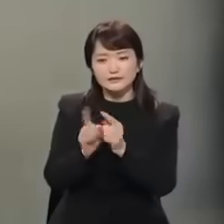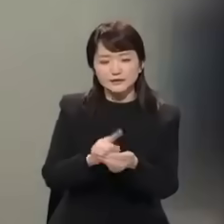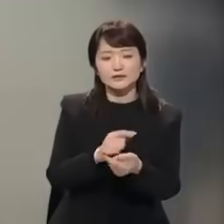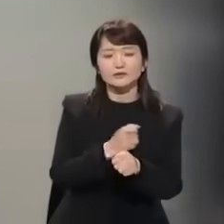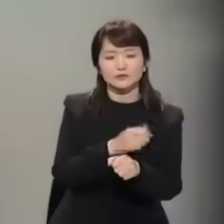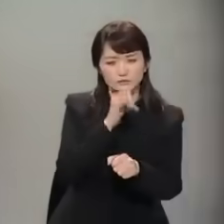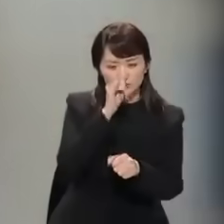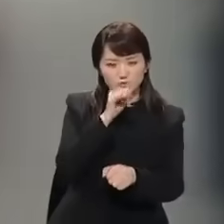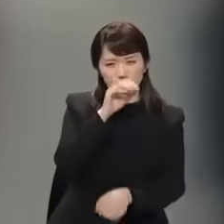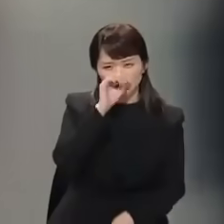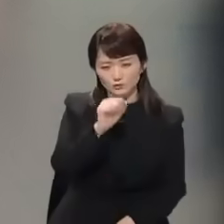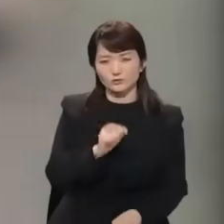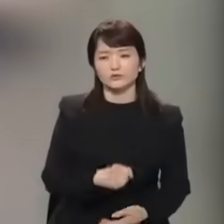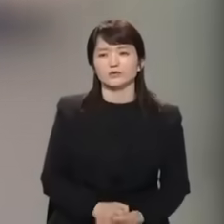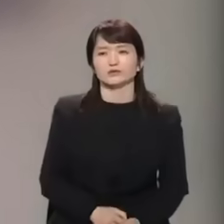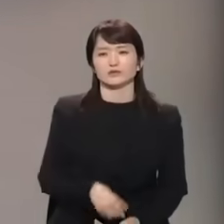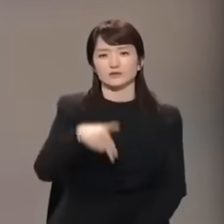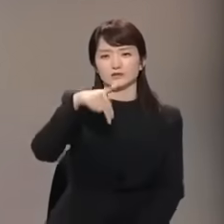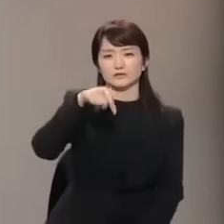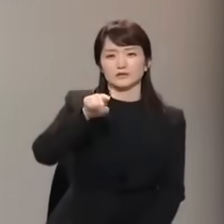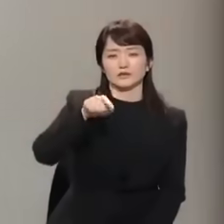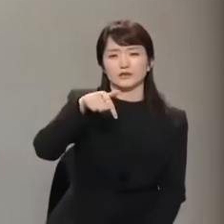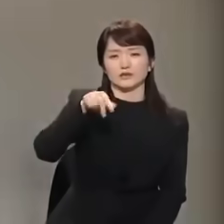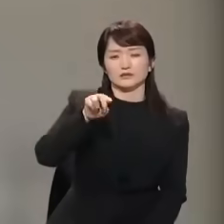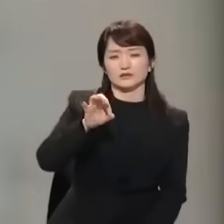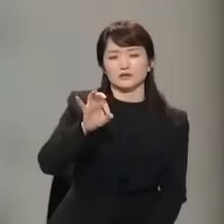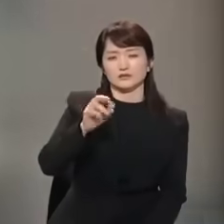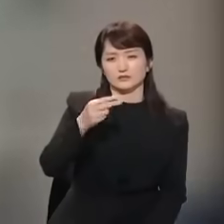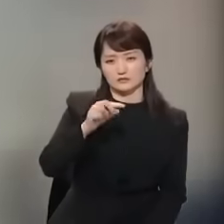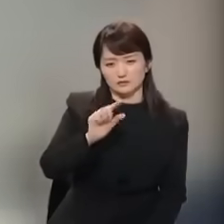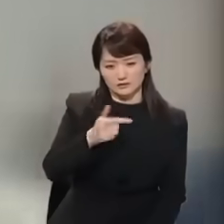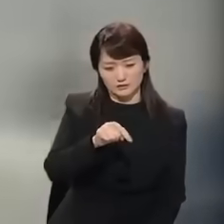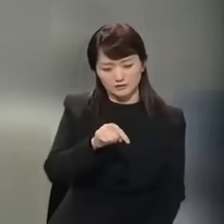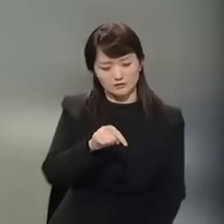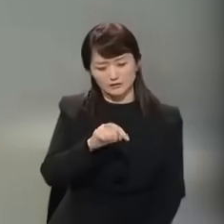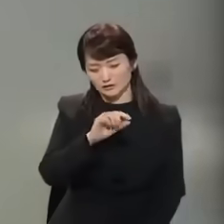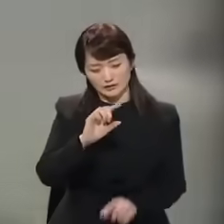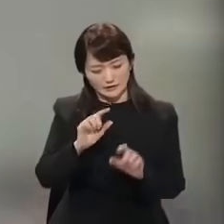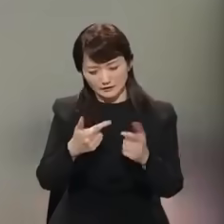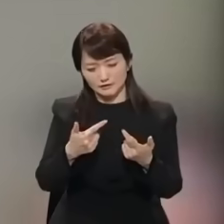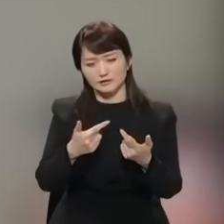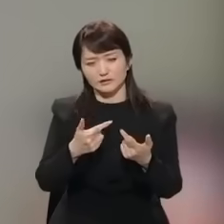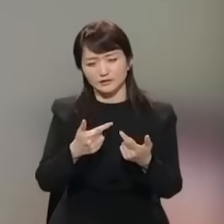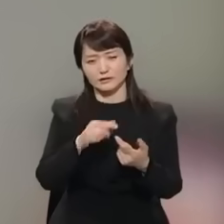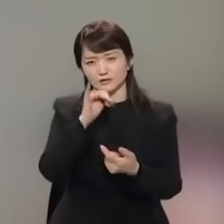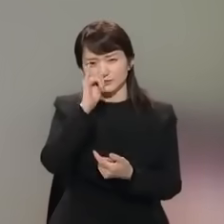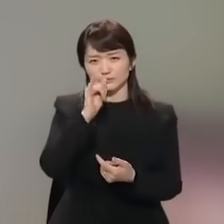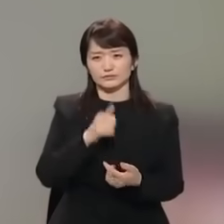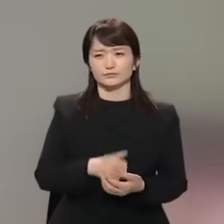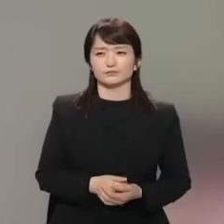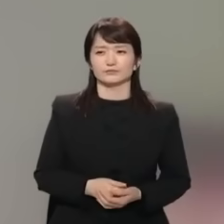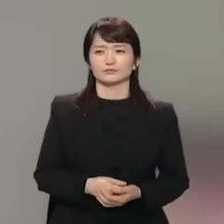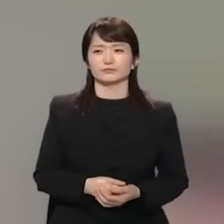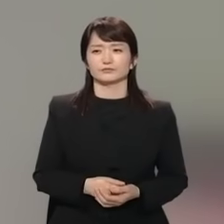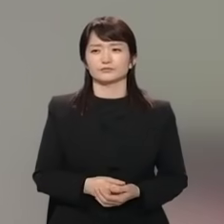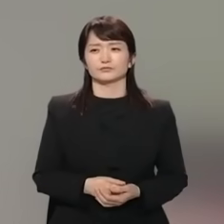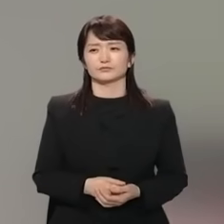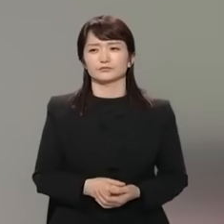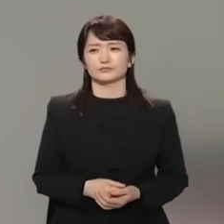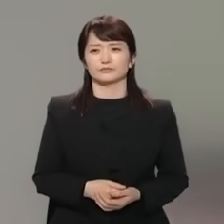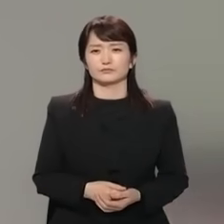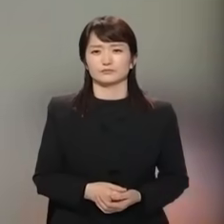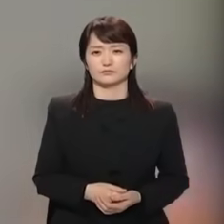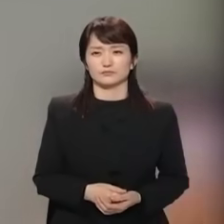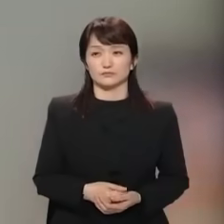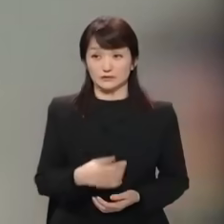이건 일종의 자경단이다. 이건 아니다 하시는 분들도 있고 말이죠. 네, 여러 가지 의견이 있을 수 있습니다. 그리고 뭐 굉장히 위험한 일인